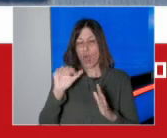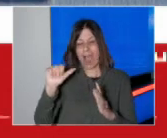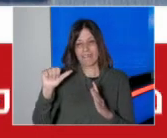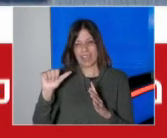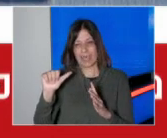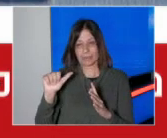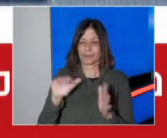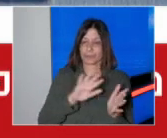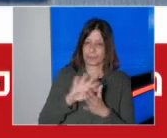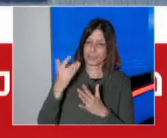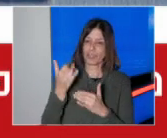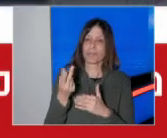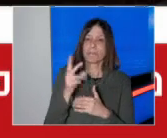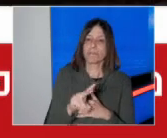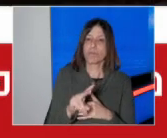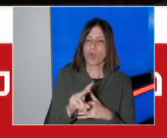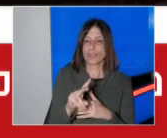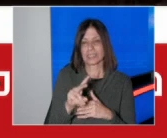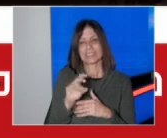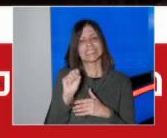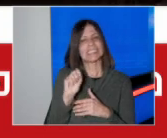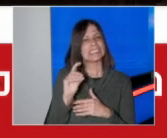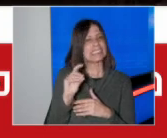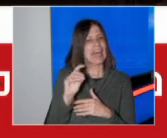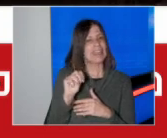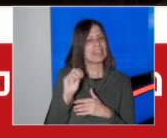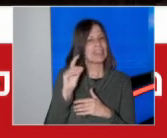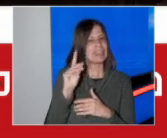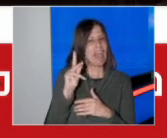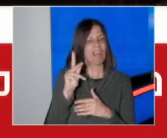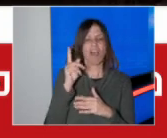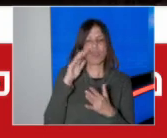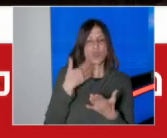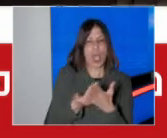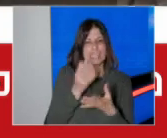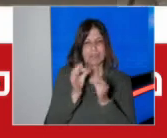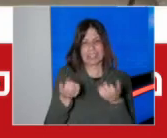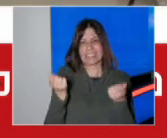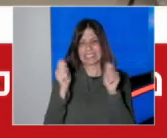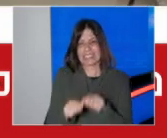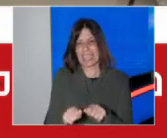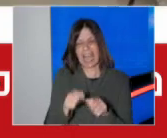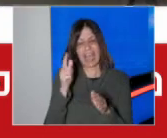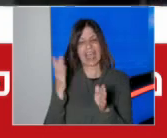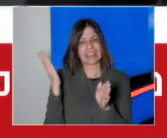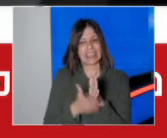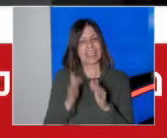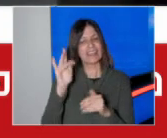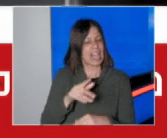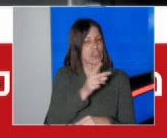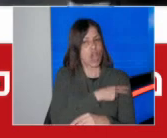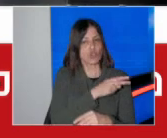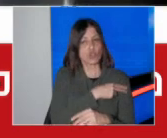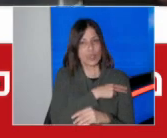עכשיו עניין אחר, פרשת מות אהוביה סנדק, לאחר שהיועץ המשפטי לממשלה היוצא, מנדלבליט סגר את התיק נגד השוטרים שהיו מעורבים במרדף